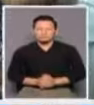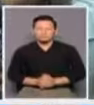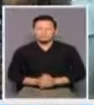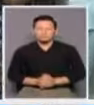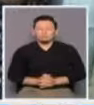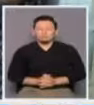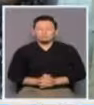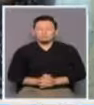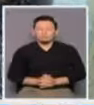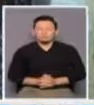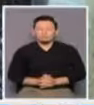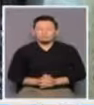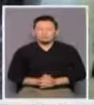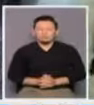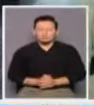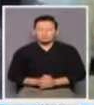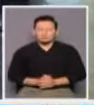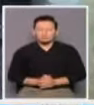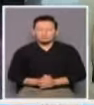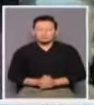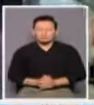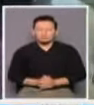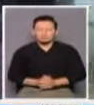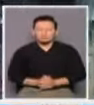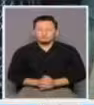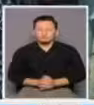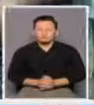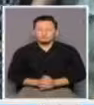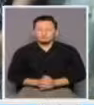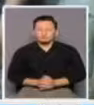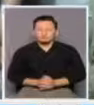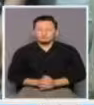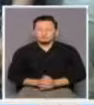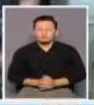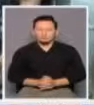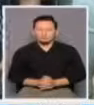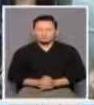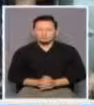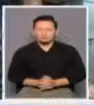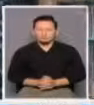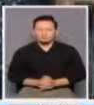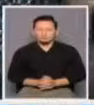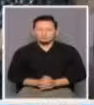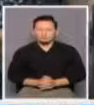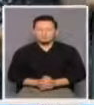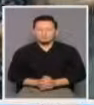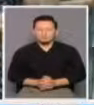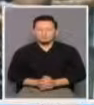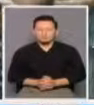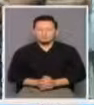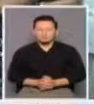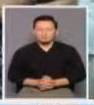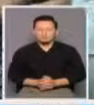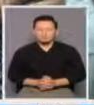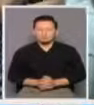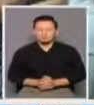жатқандар 21, 22, 23 орталарында жатқан көшелер 2-3 деп ары қарай кетеді. Олар бұжақтың